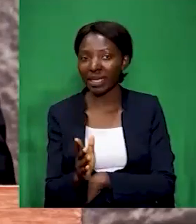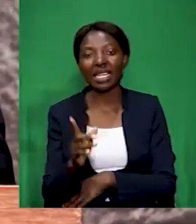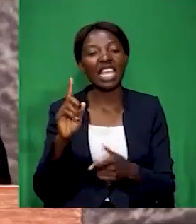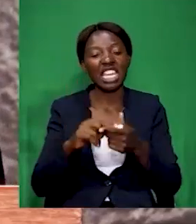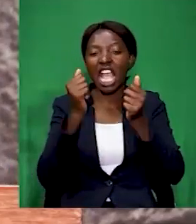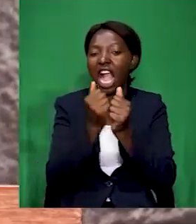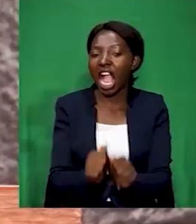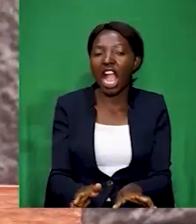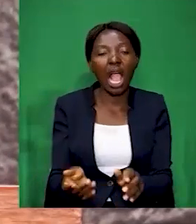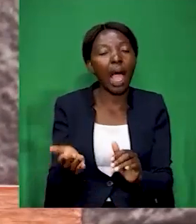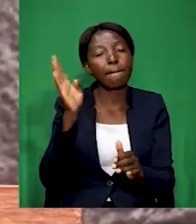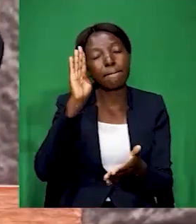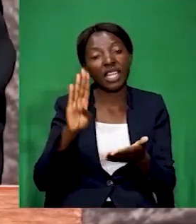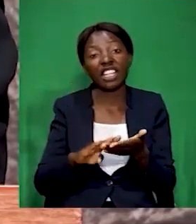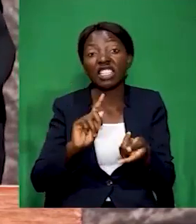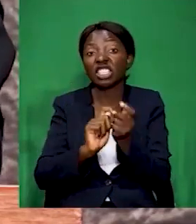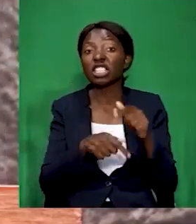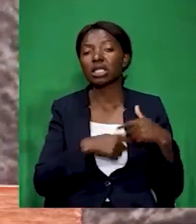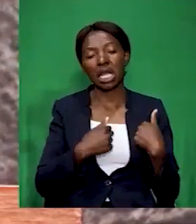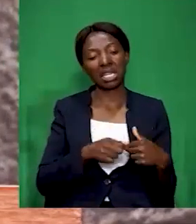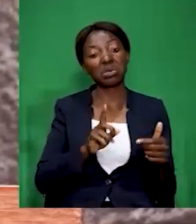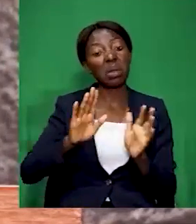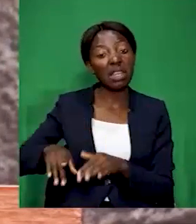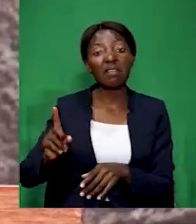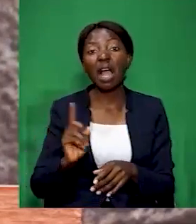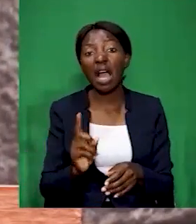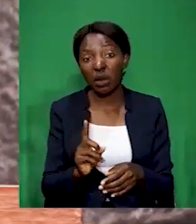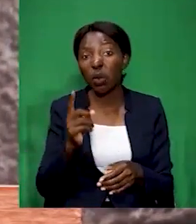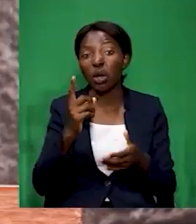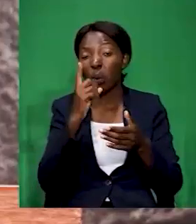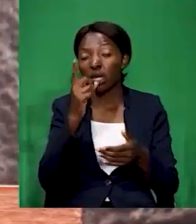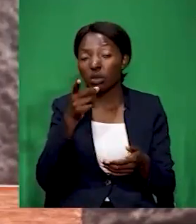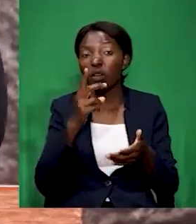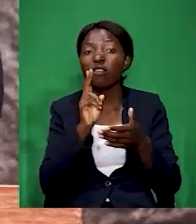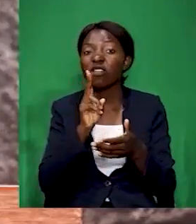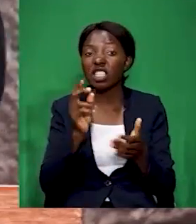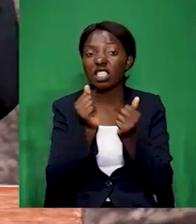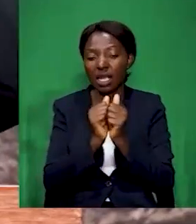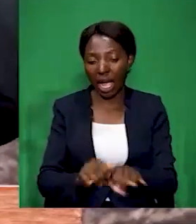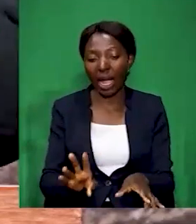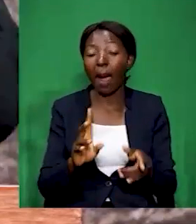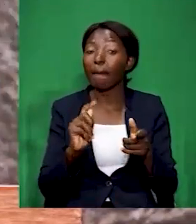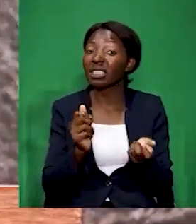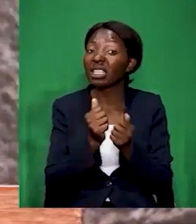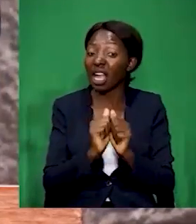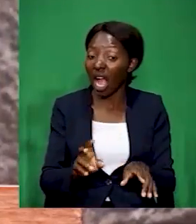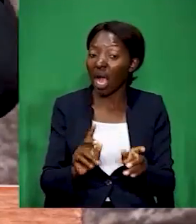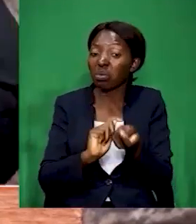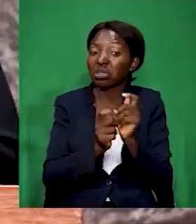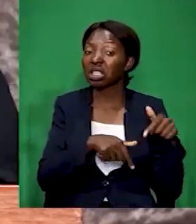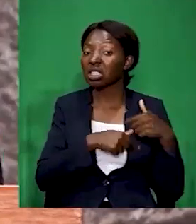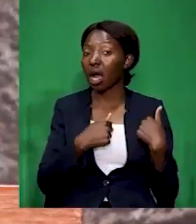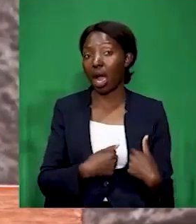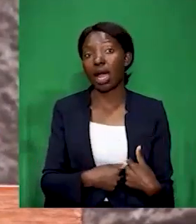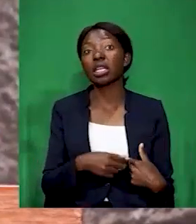kunyangwe ng'anga dzinotendeuka uchasara wega iwo akaenda kun'anga ng'anga yawakaendera igotendeuka rakandikudza